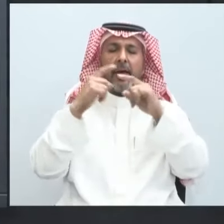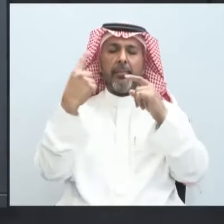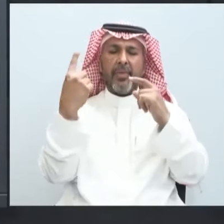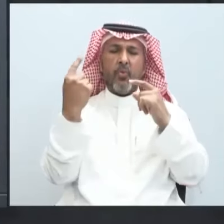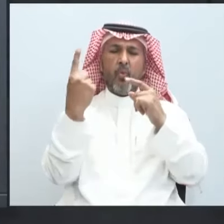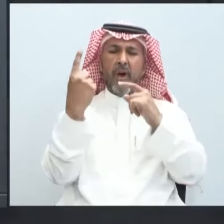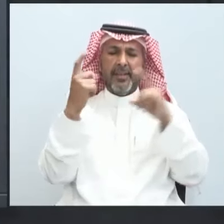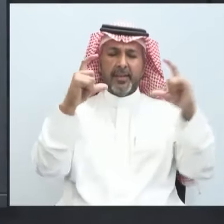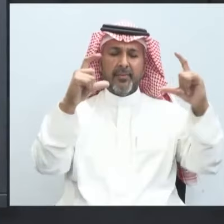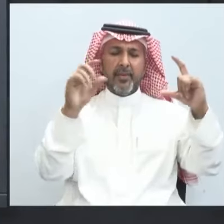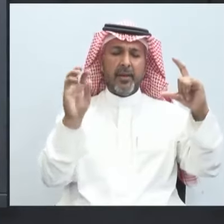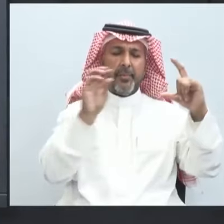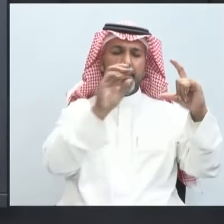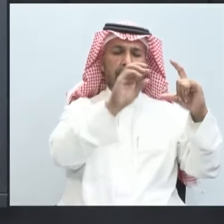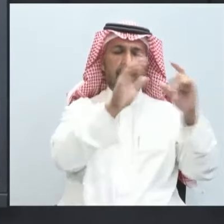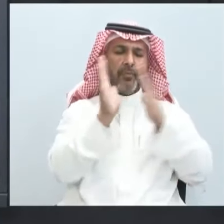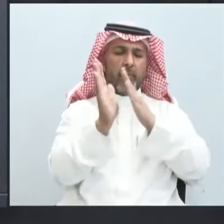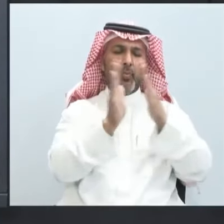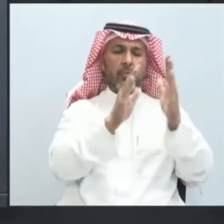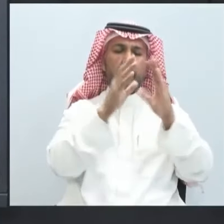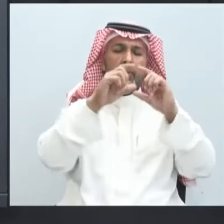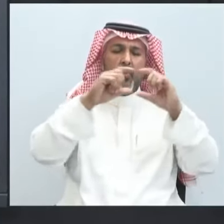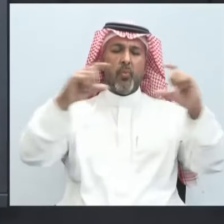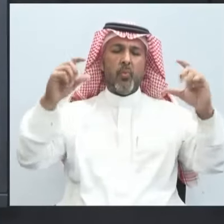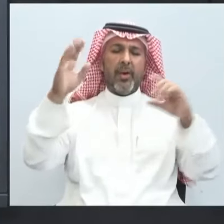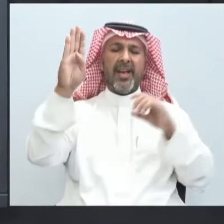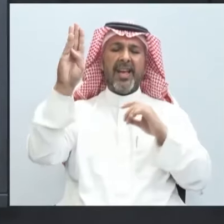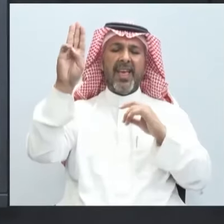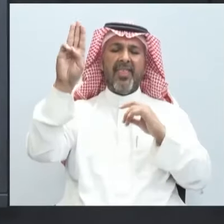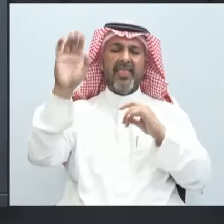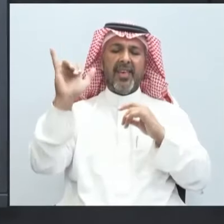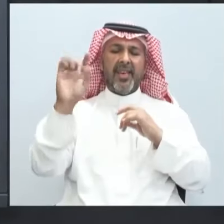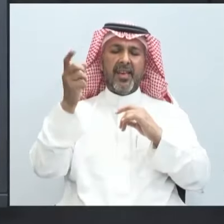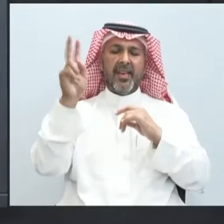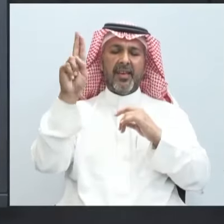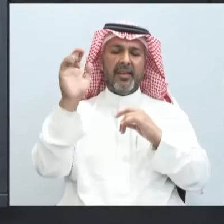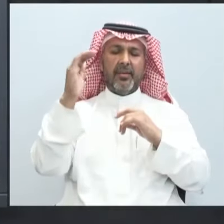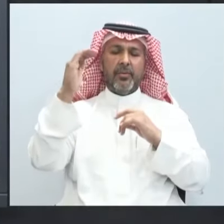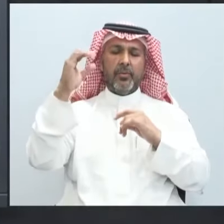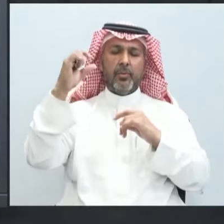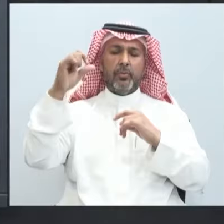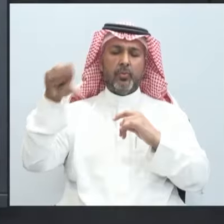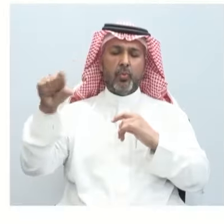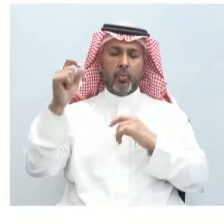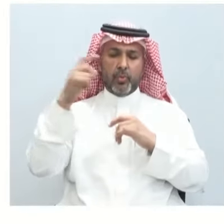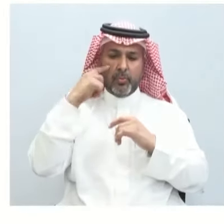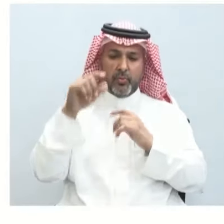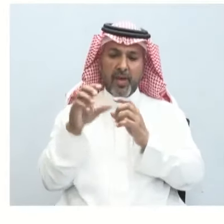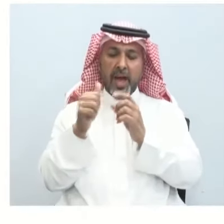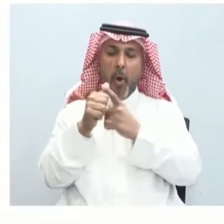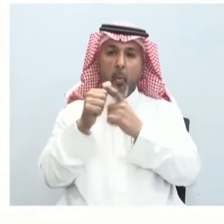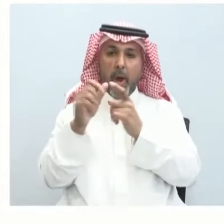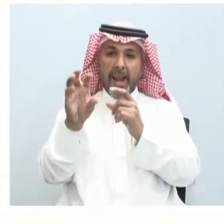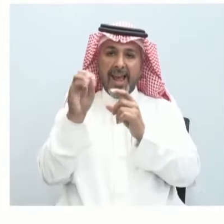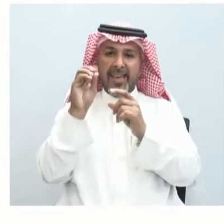هنا لدي باء نقوم اولا باجراء عمليه الضرب بالحد الاول باء تربيع كما نعلم